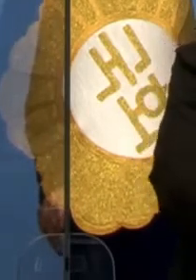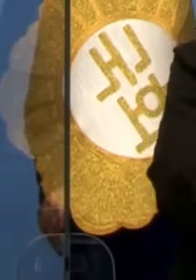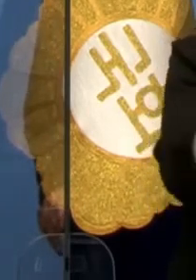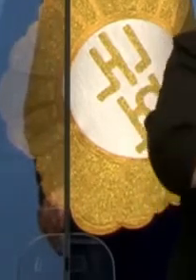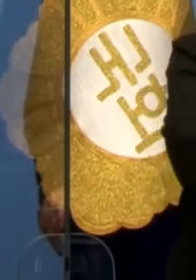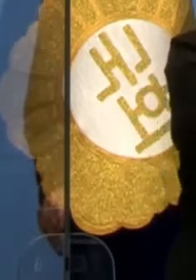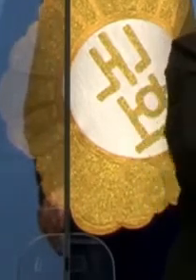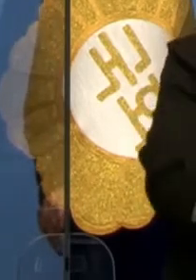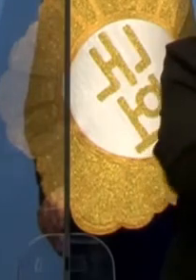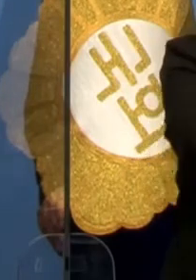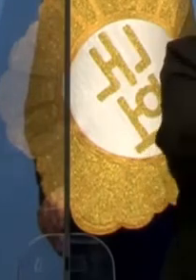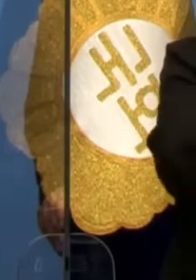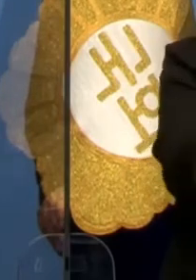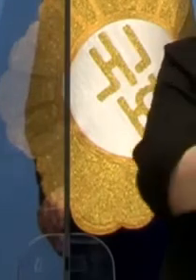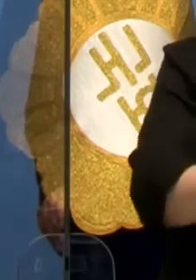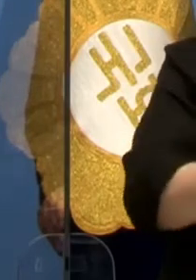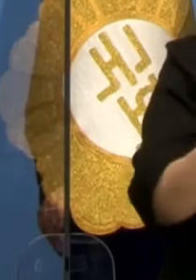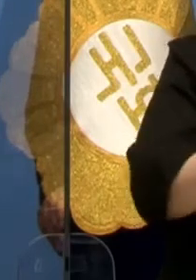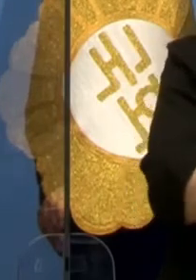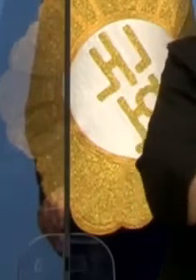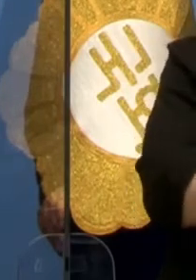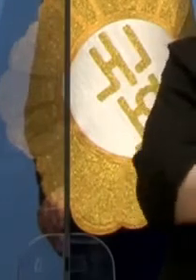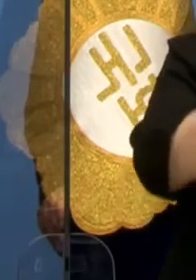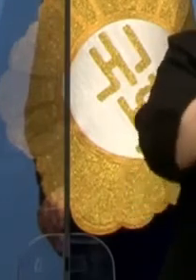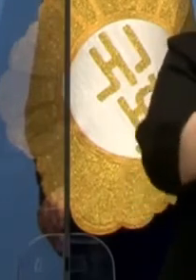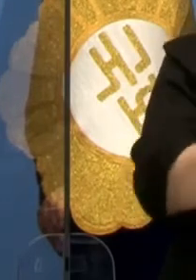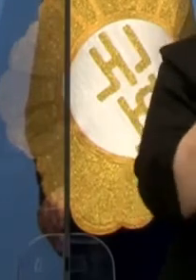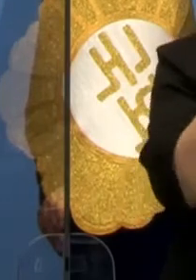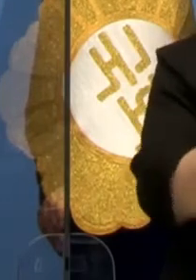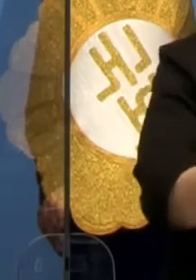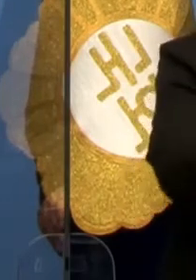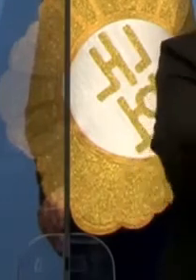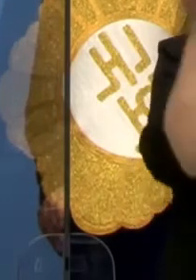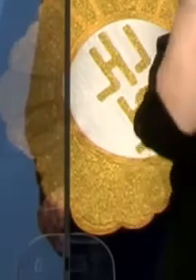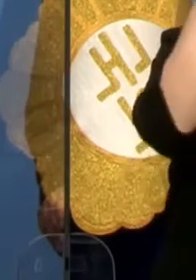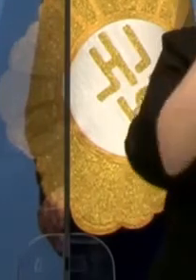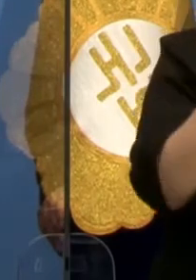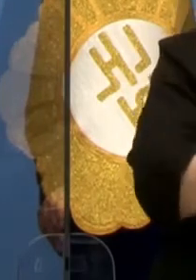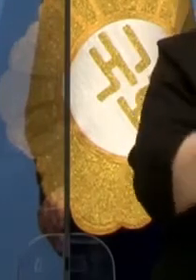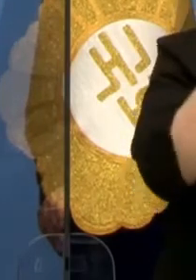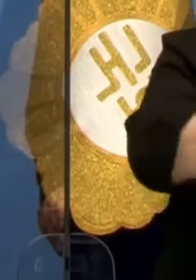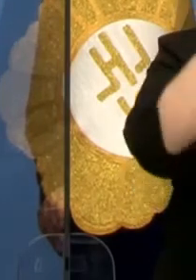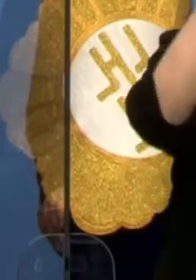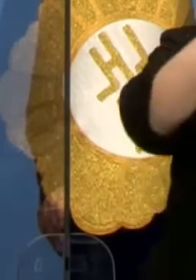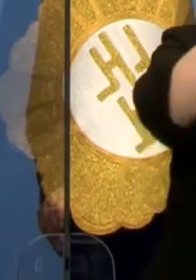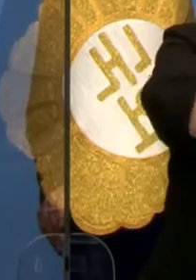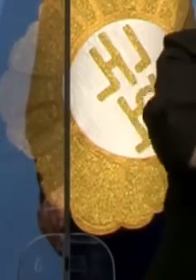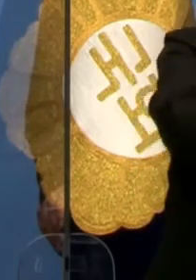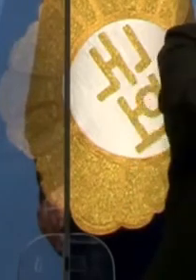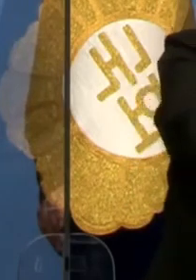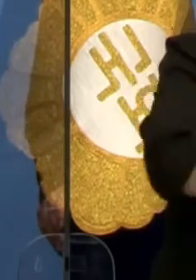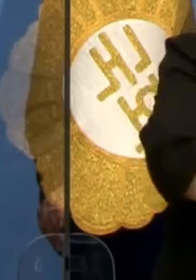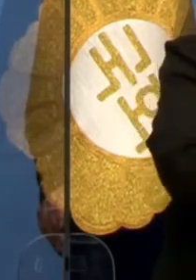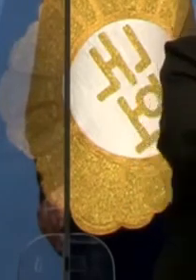의한 부당한 사표 수리 방해 행위로 선거 출마까지 제한된다면 이는 헌법상